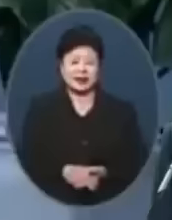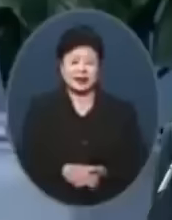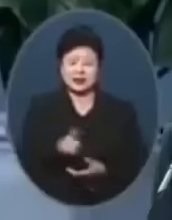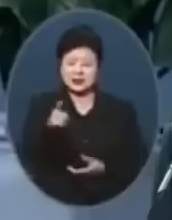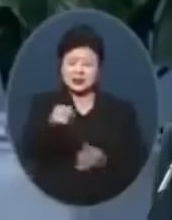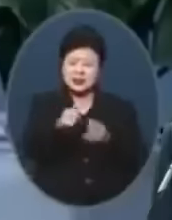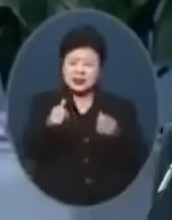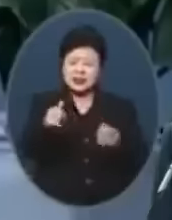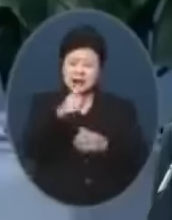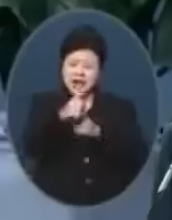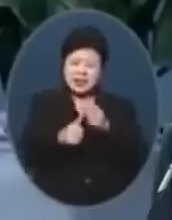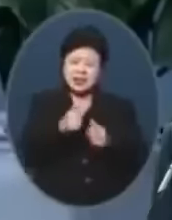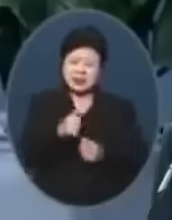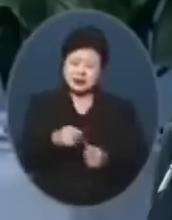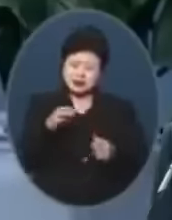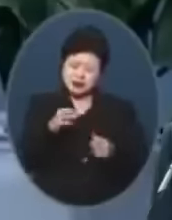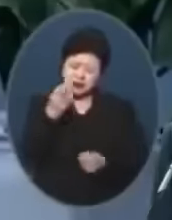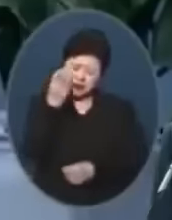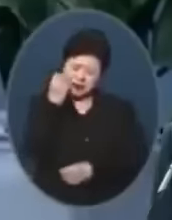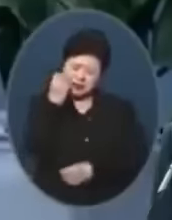저런 사람도 하나님이 교회에 부르시냐,